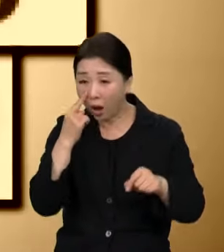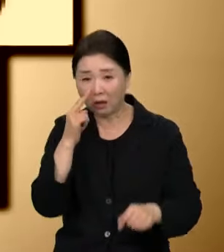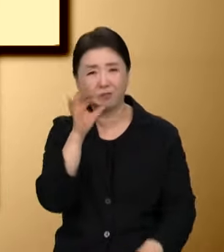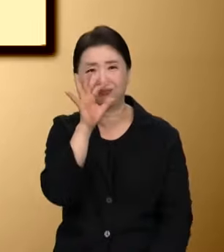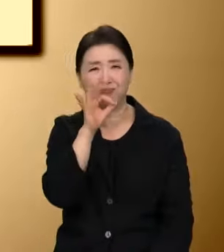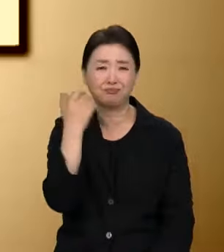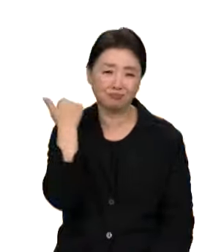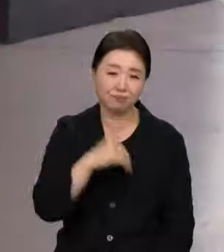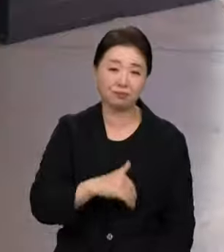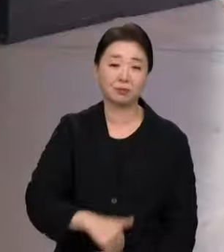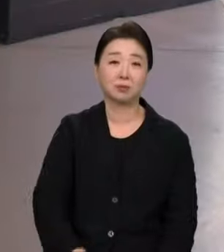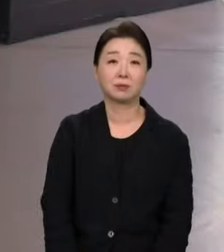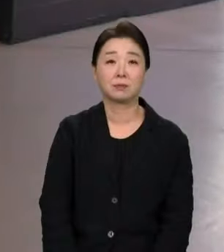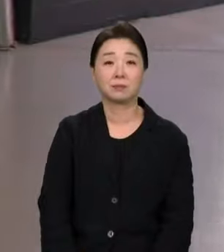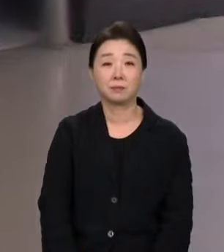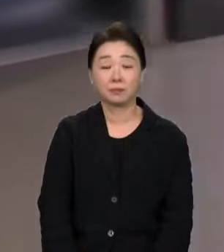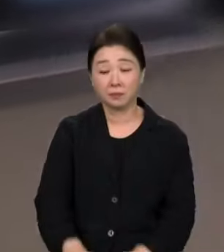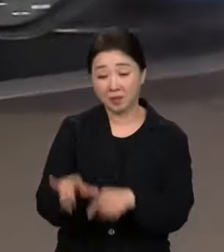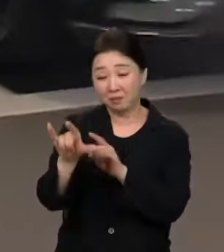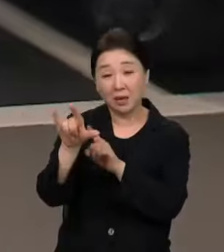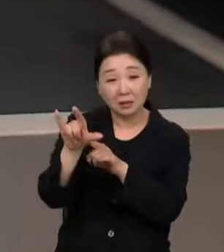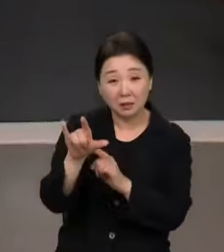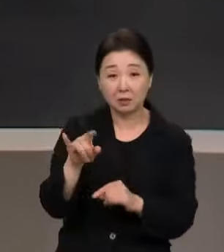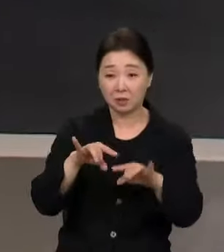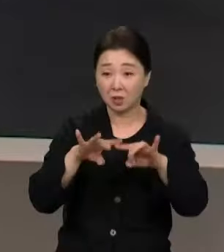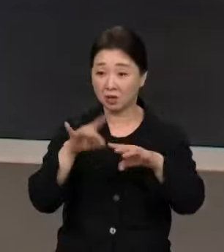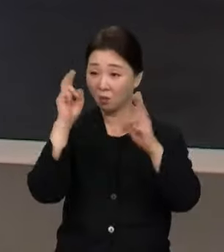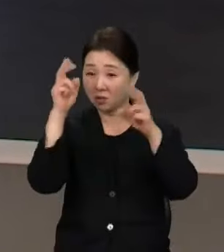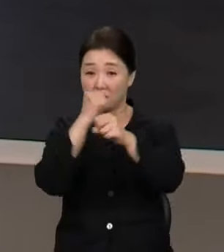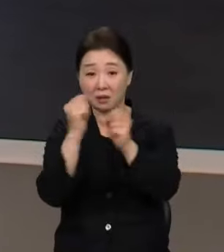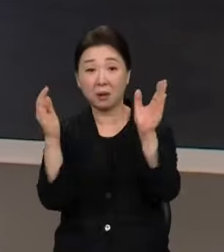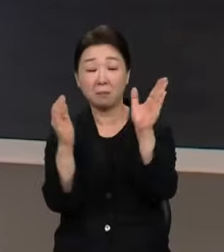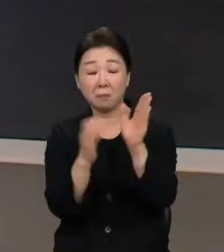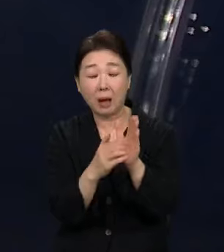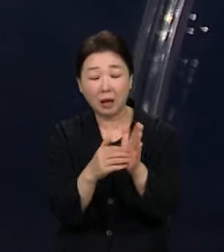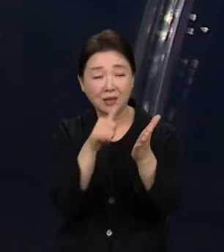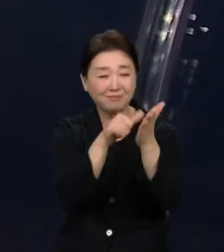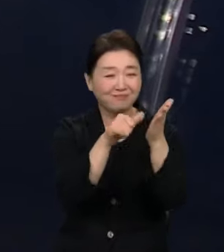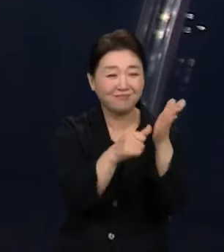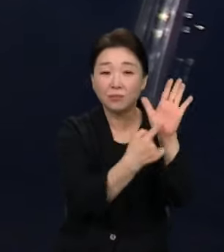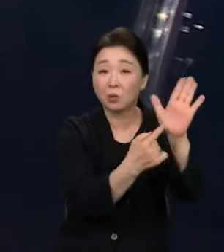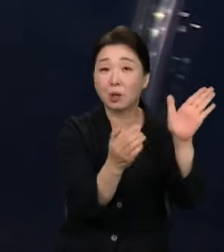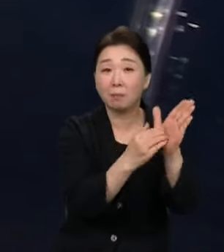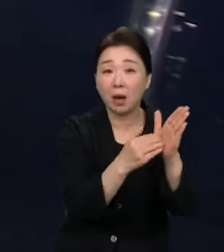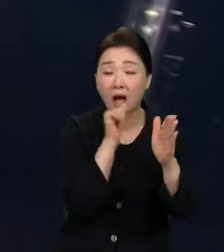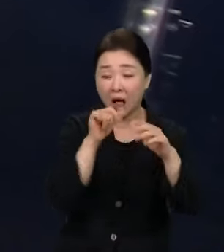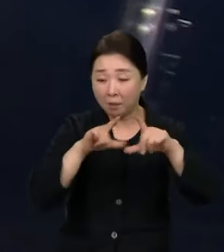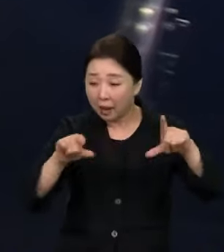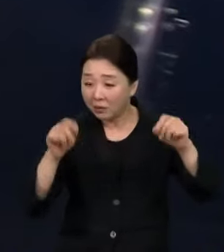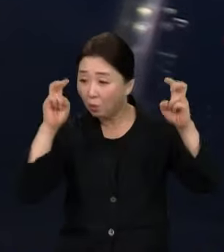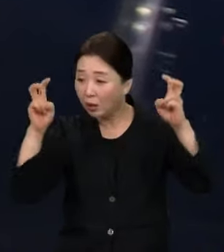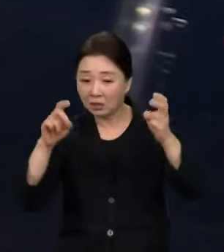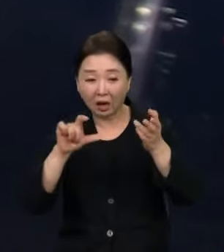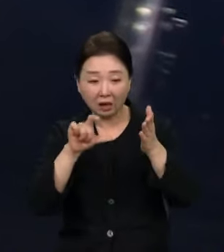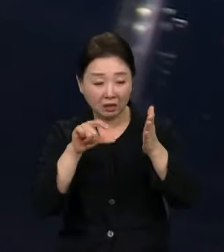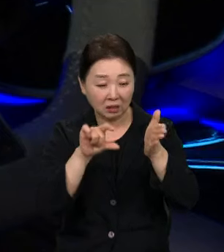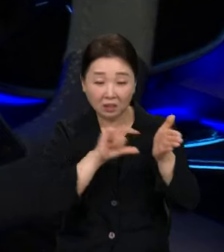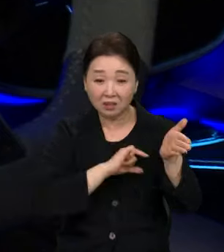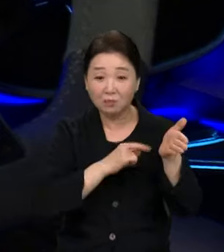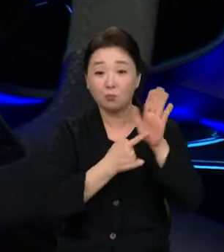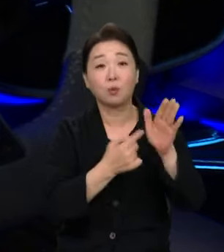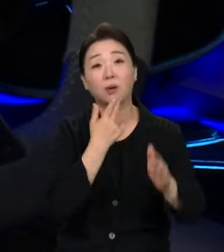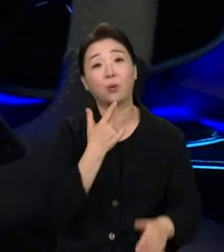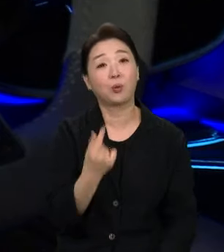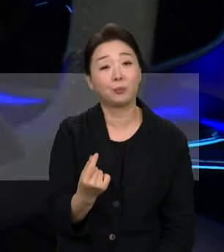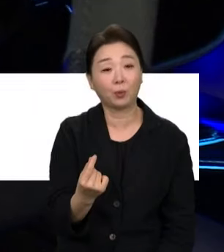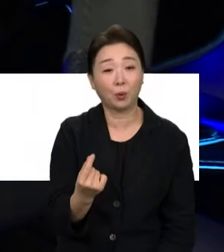쉽지 않습니다. 벤츠를 비롯한 전기차 제조사들은 각종 재원을 소개하면서 배터리 브랜드는 공개하지 않고 있습니다.